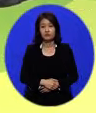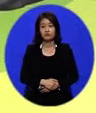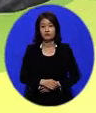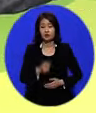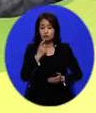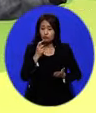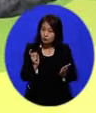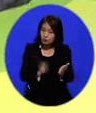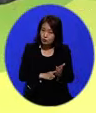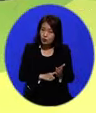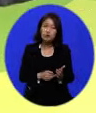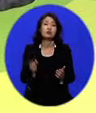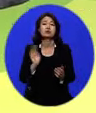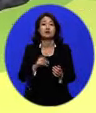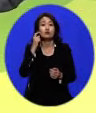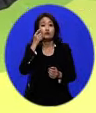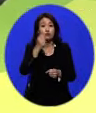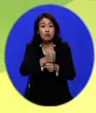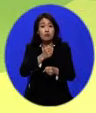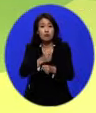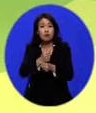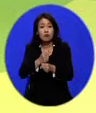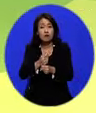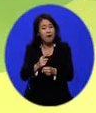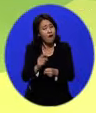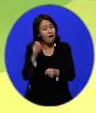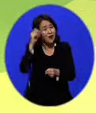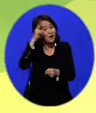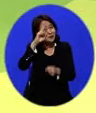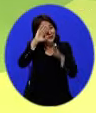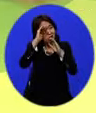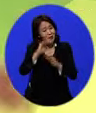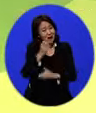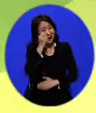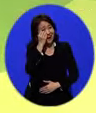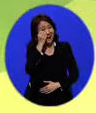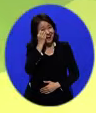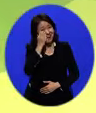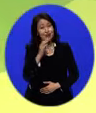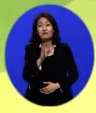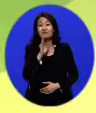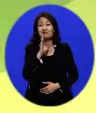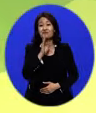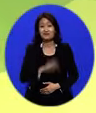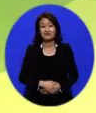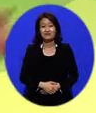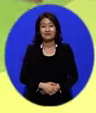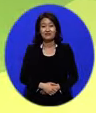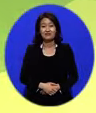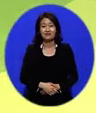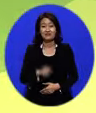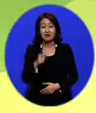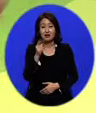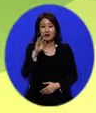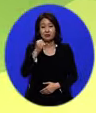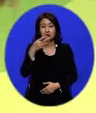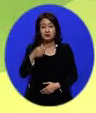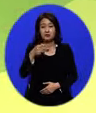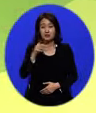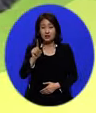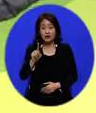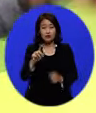굉장히 쉬운 얘기인데 질문을 만드니까 뭔가 있는 것처럼 보이죠? 정말 뭐가 있어요. 이거를 하브르타 짝하고